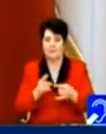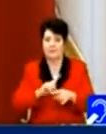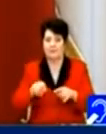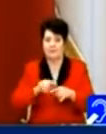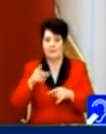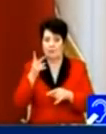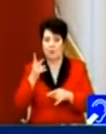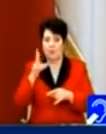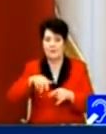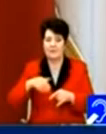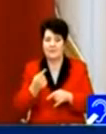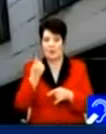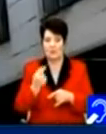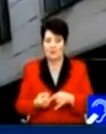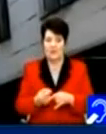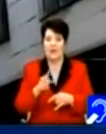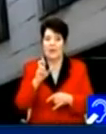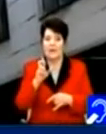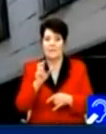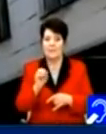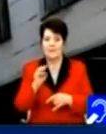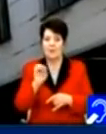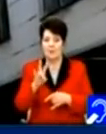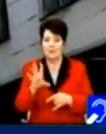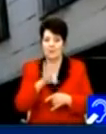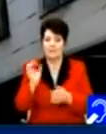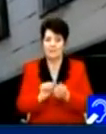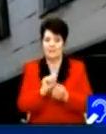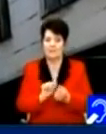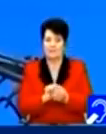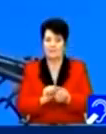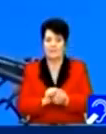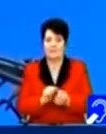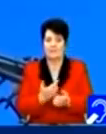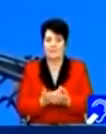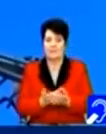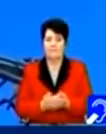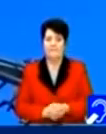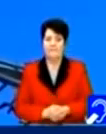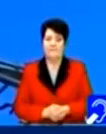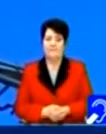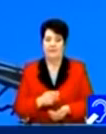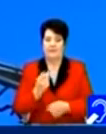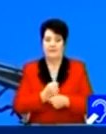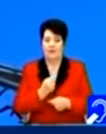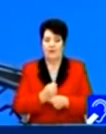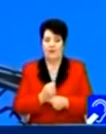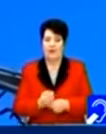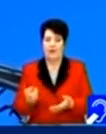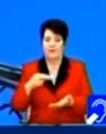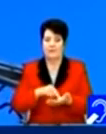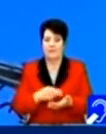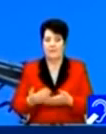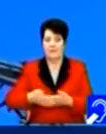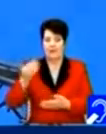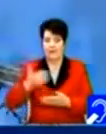consecutiv peste o zi. Este necesar ca betonul să se întărească cel puțin în volum minimal. În paralel se va lucra la restabilirea